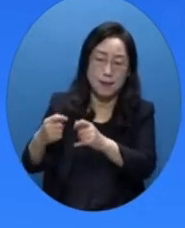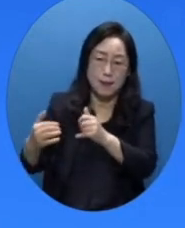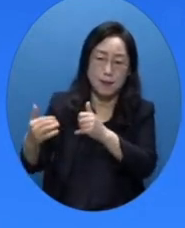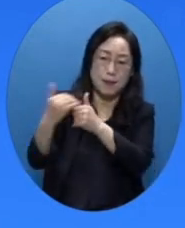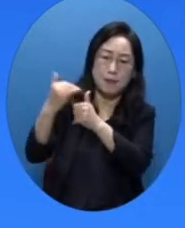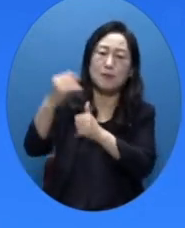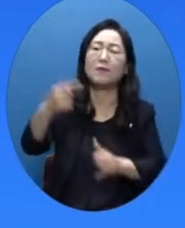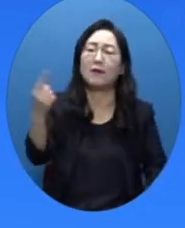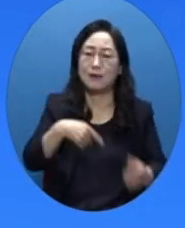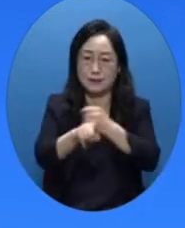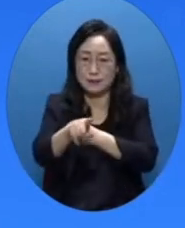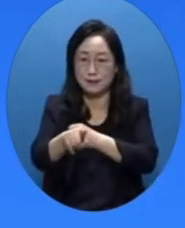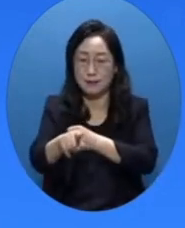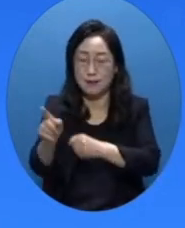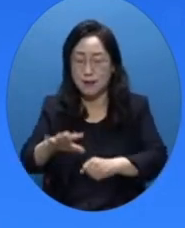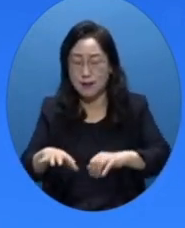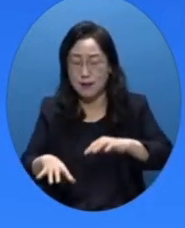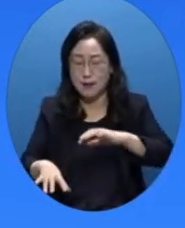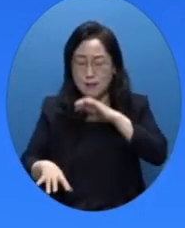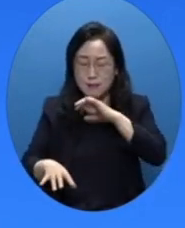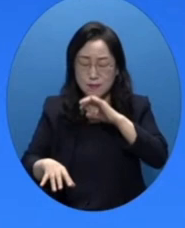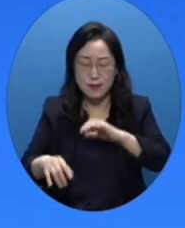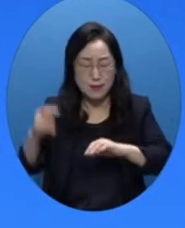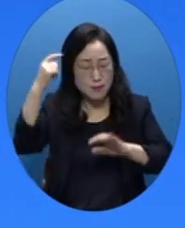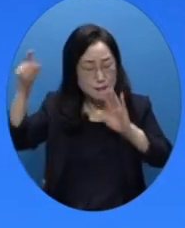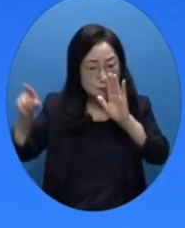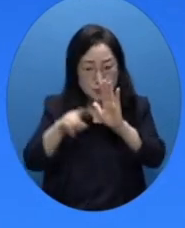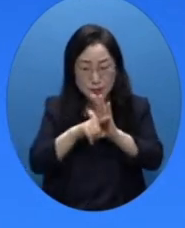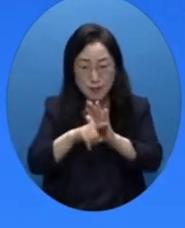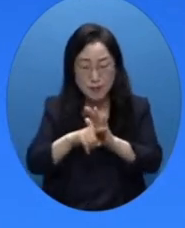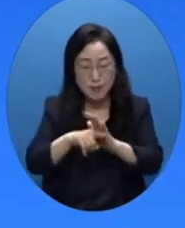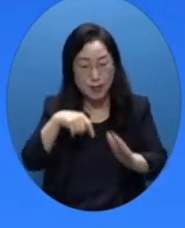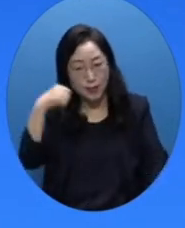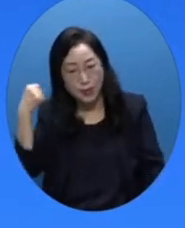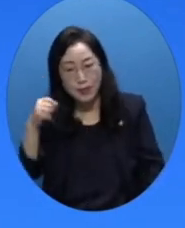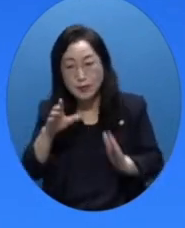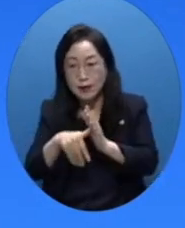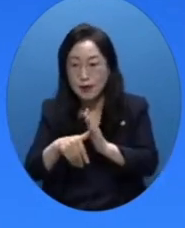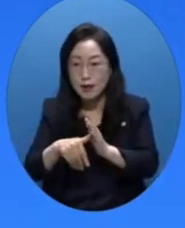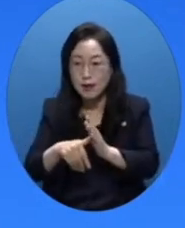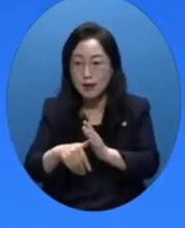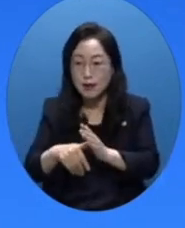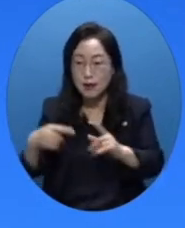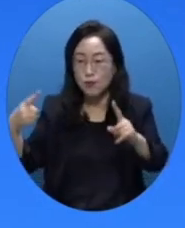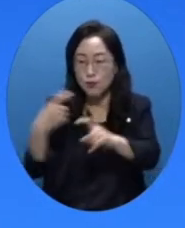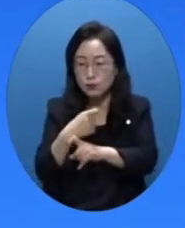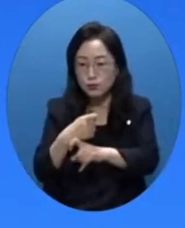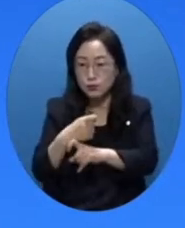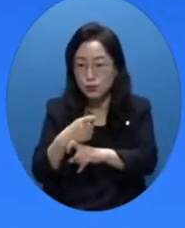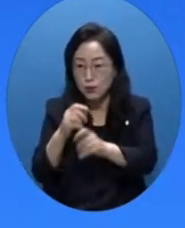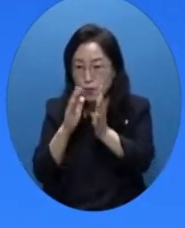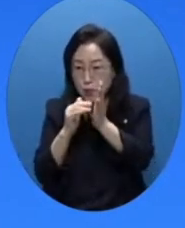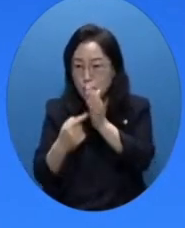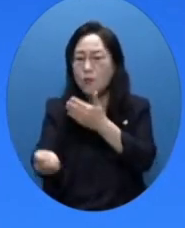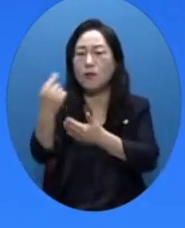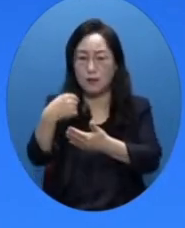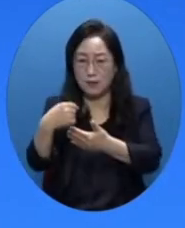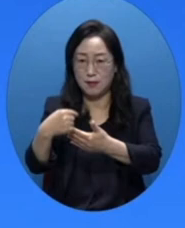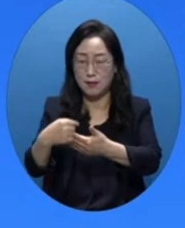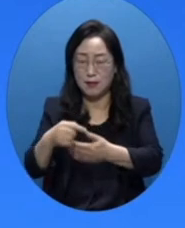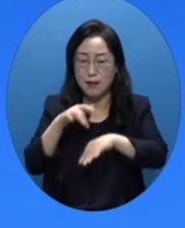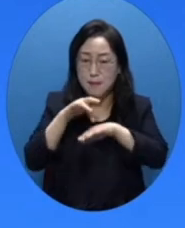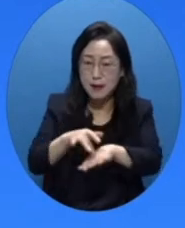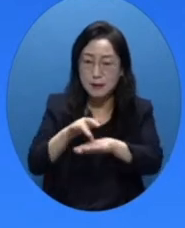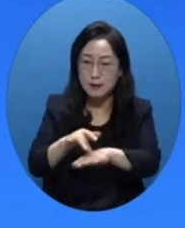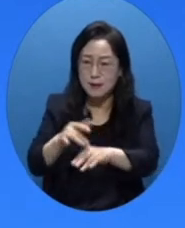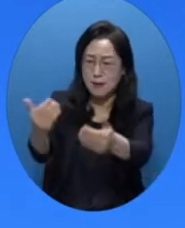때, 원망과 불평에 빠졌을 때 우리에게 아말렉이 찾아오는 것입니다. 마귀가 우리를 집중적으로